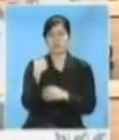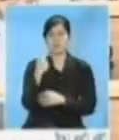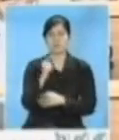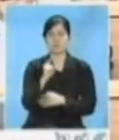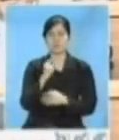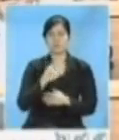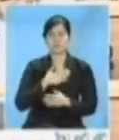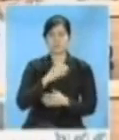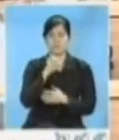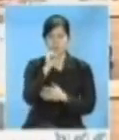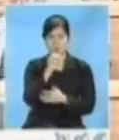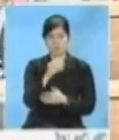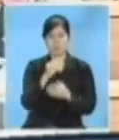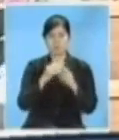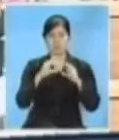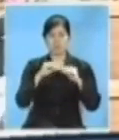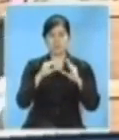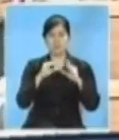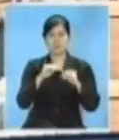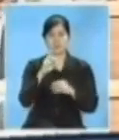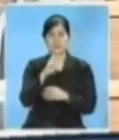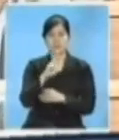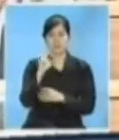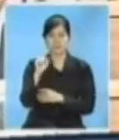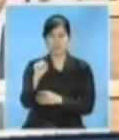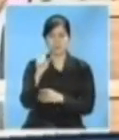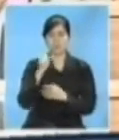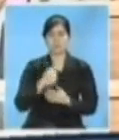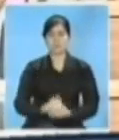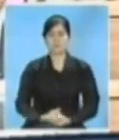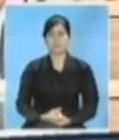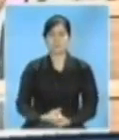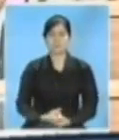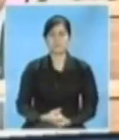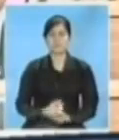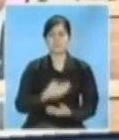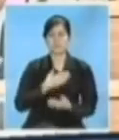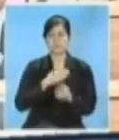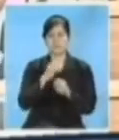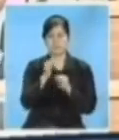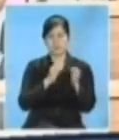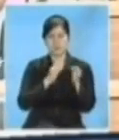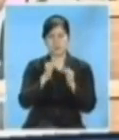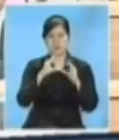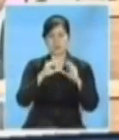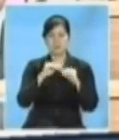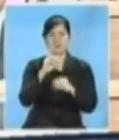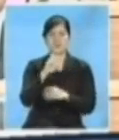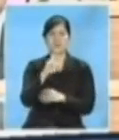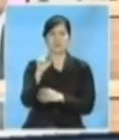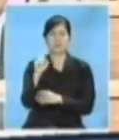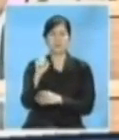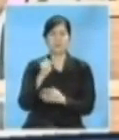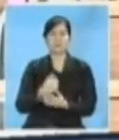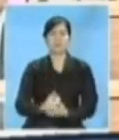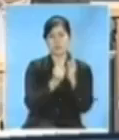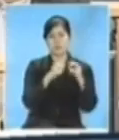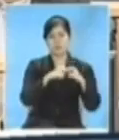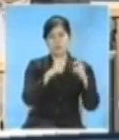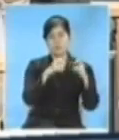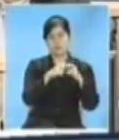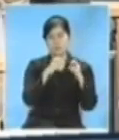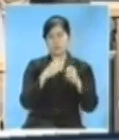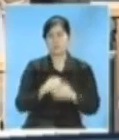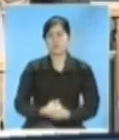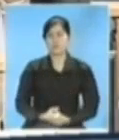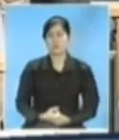ผมกำลังชี้ให้เห็นว่าที่ประชุมรัฐสภาผมกำลังชี้ให้เห็นว่าที่ประชุมรัฐสภาเนี่ย ท่านประสิทธิ์ประท้วงฮะครับ